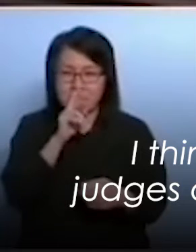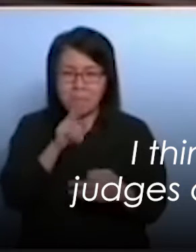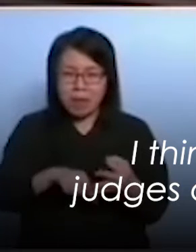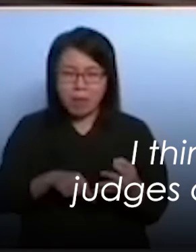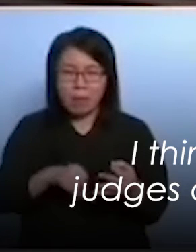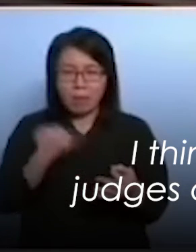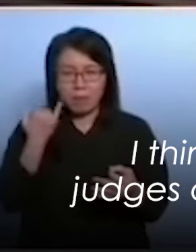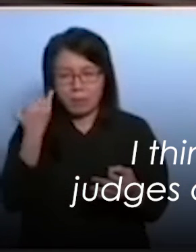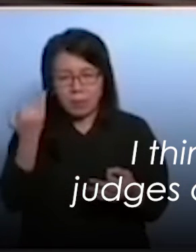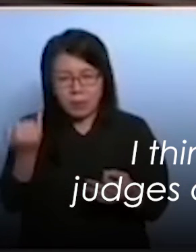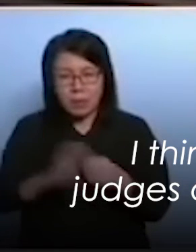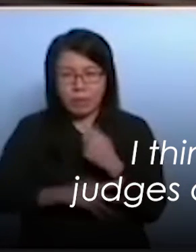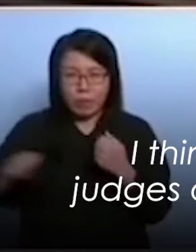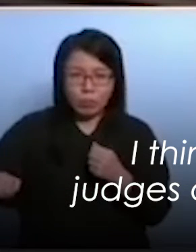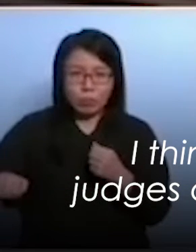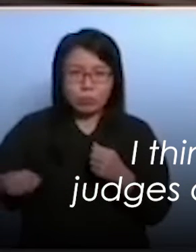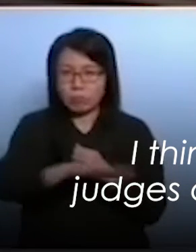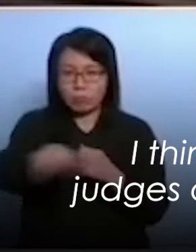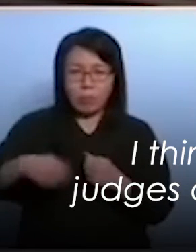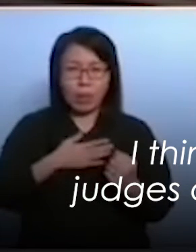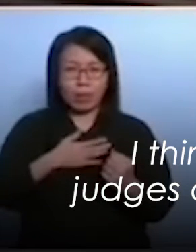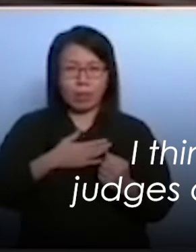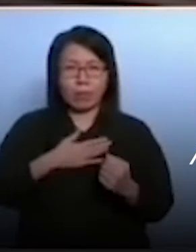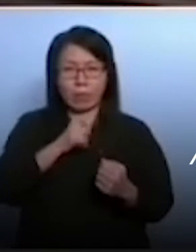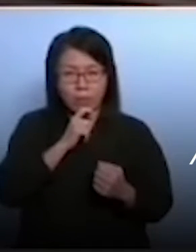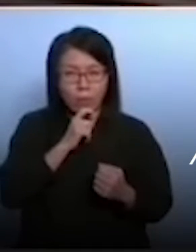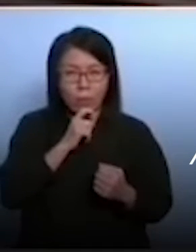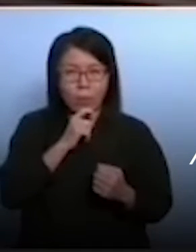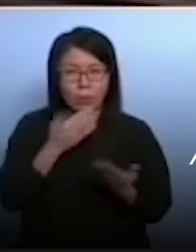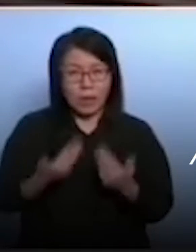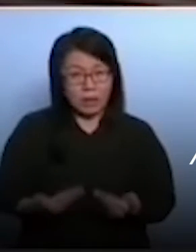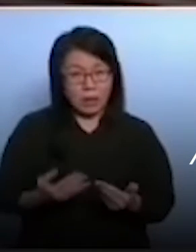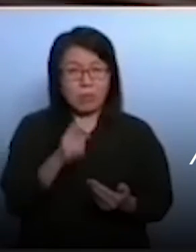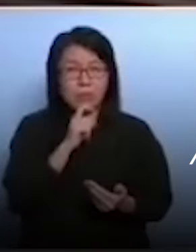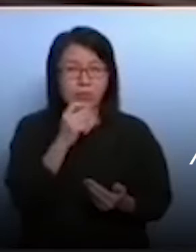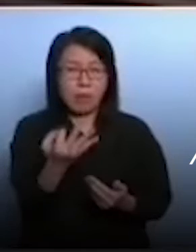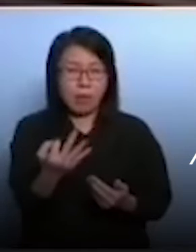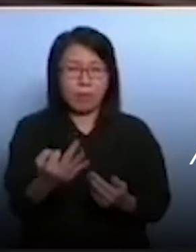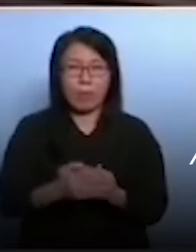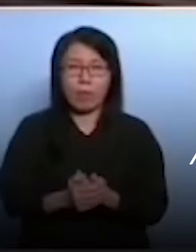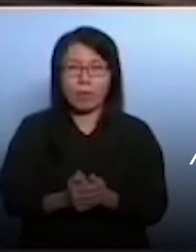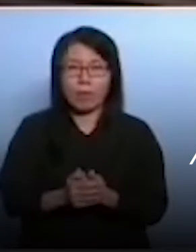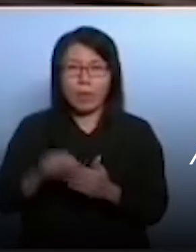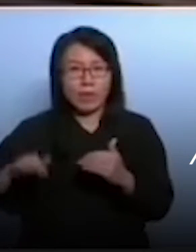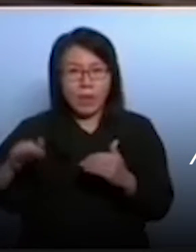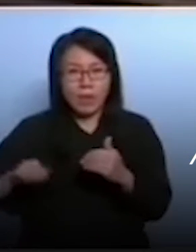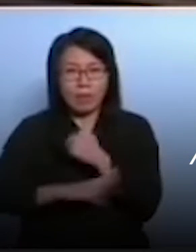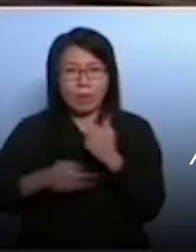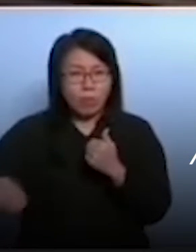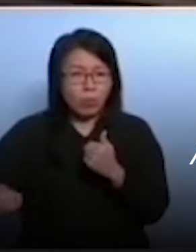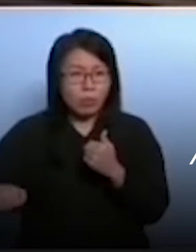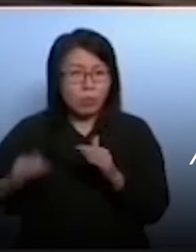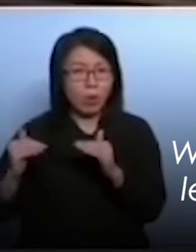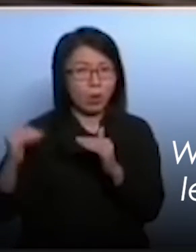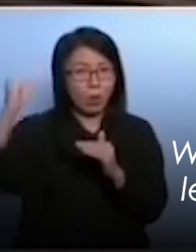夠大家擔憂啦，仲要有三個，咁究竟佢哋係低級嘅法官啦，定係高級嘅